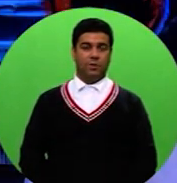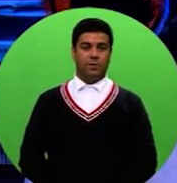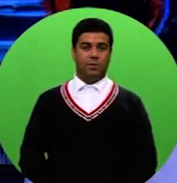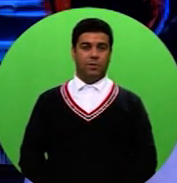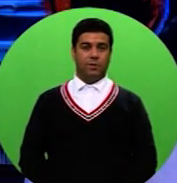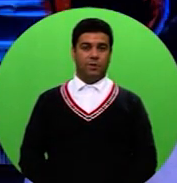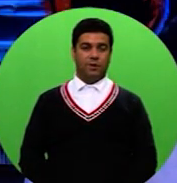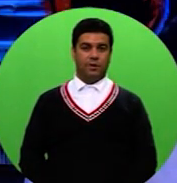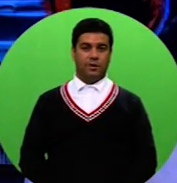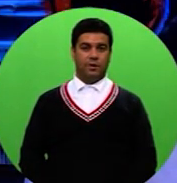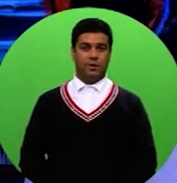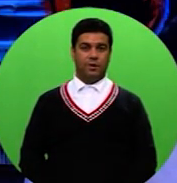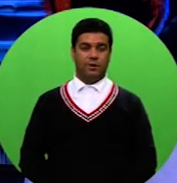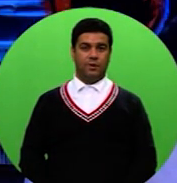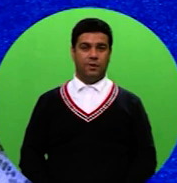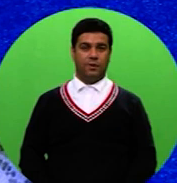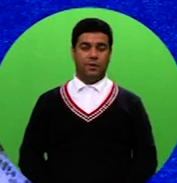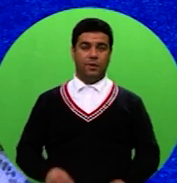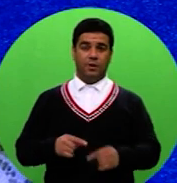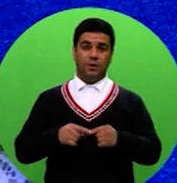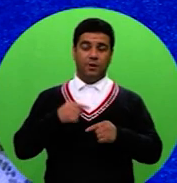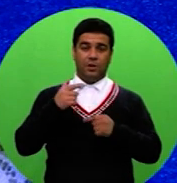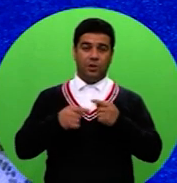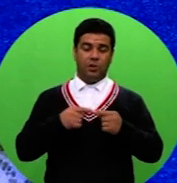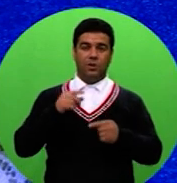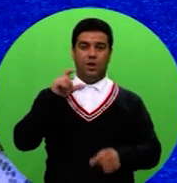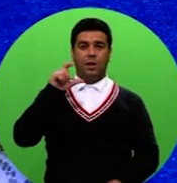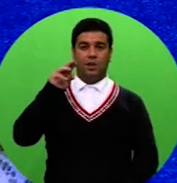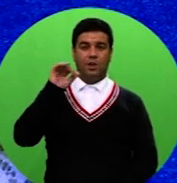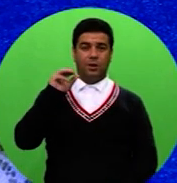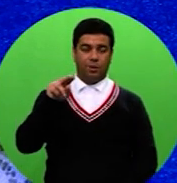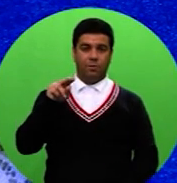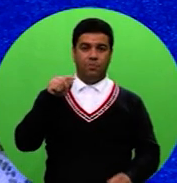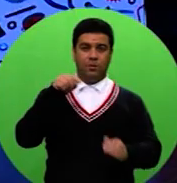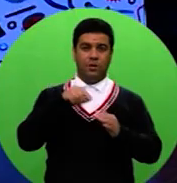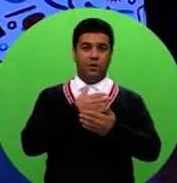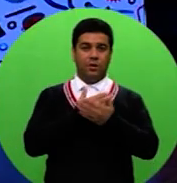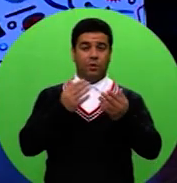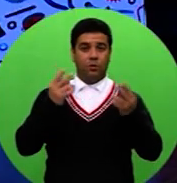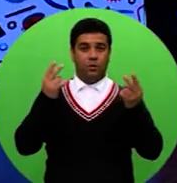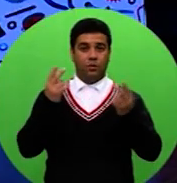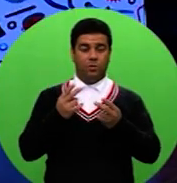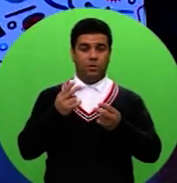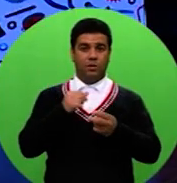Вот получились у нас глазницы. Следующий этап. Нам необходимо